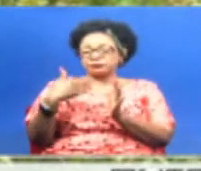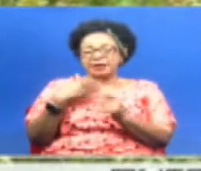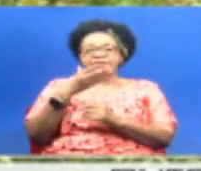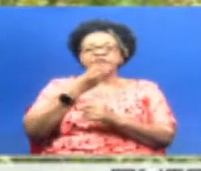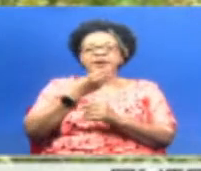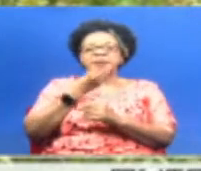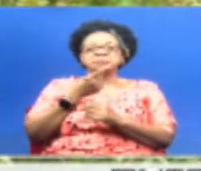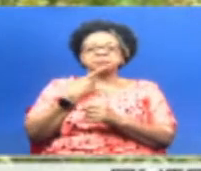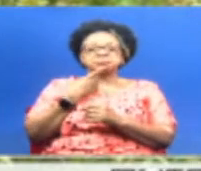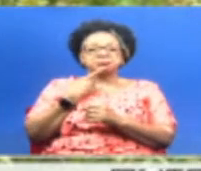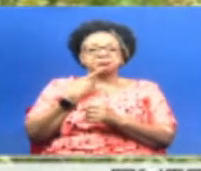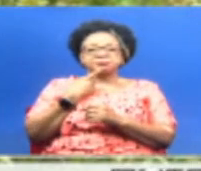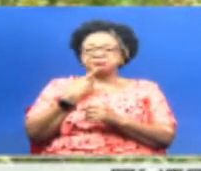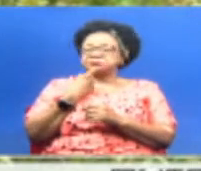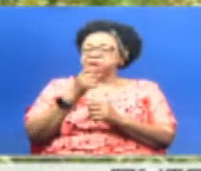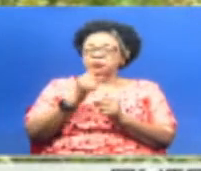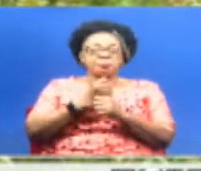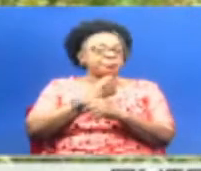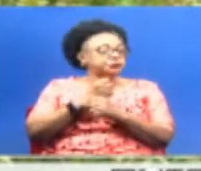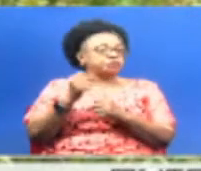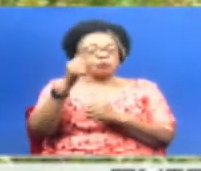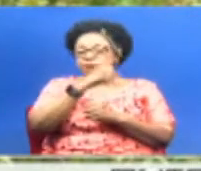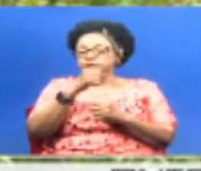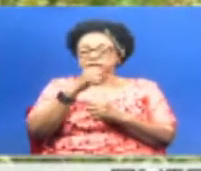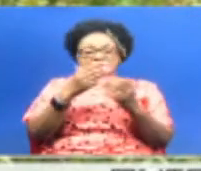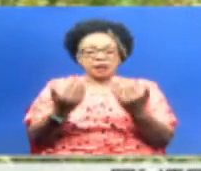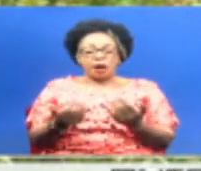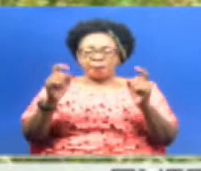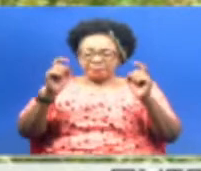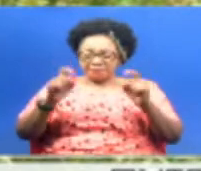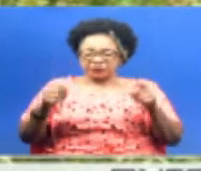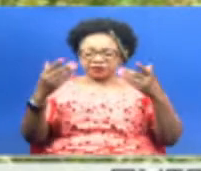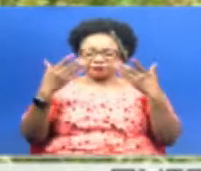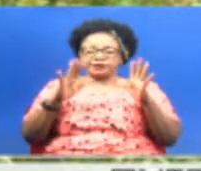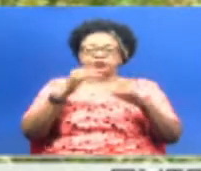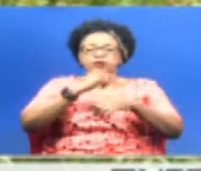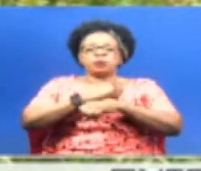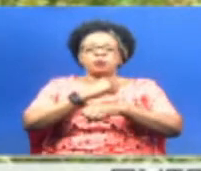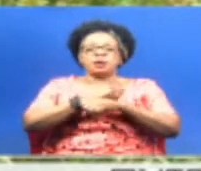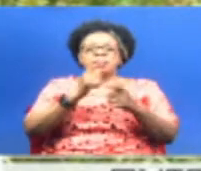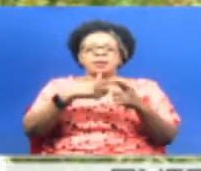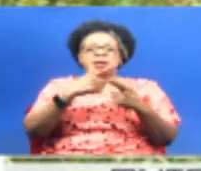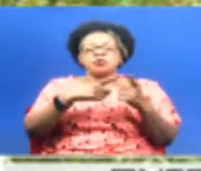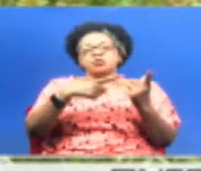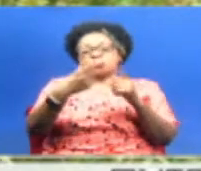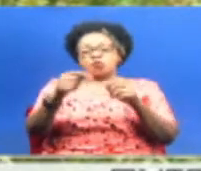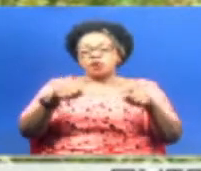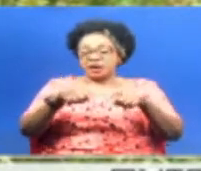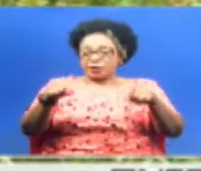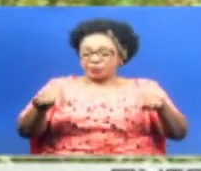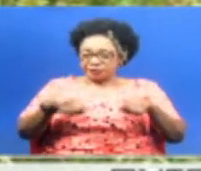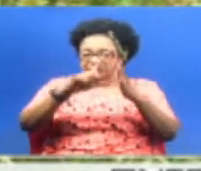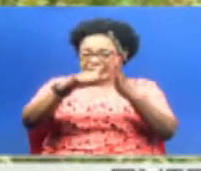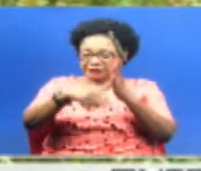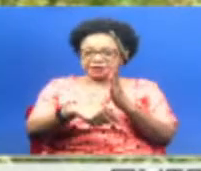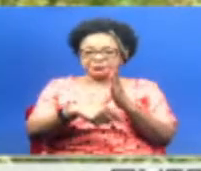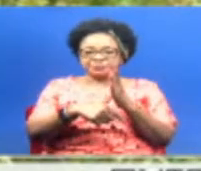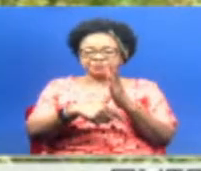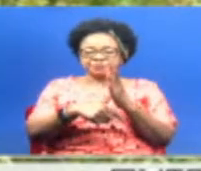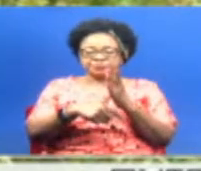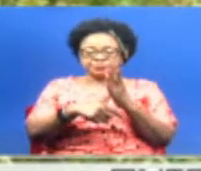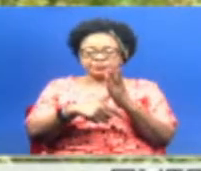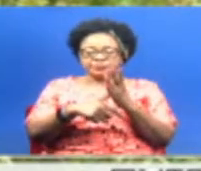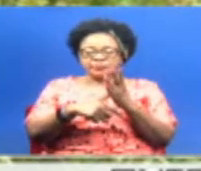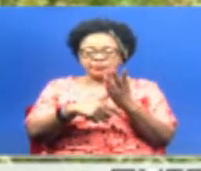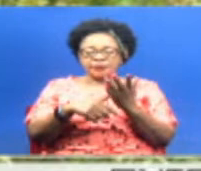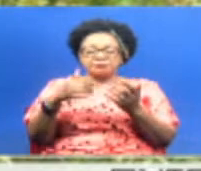akaniambia wesi ukafanya music at the moment hadi umaliza shule alafu uende kujirekodia. So baadaye nilikuja kufanya azoli